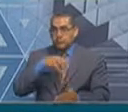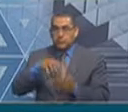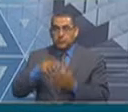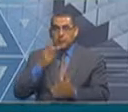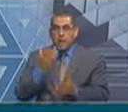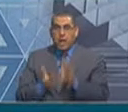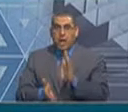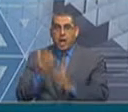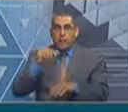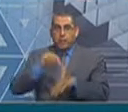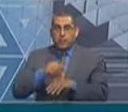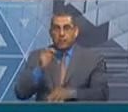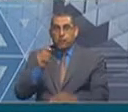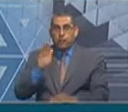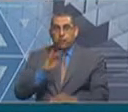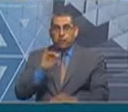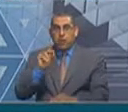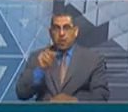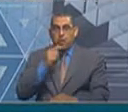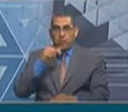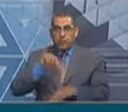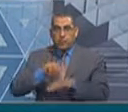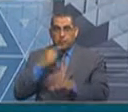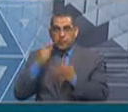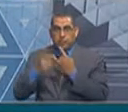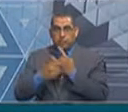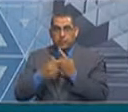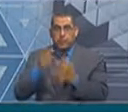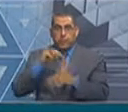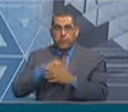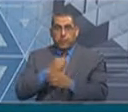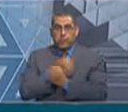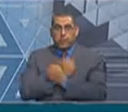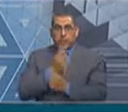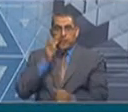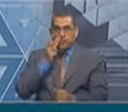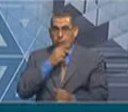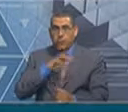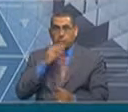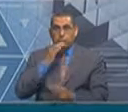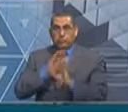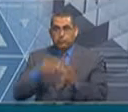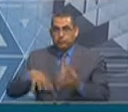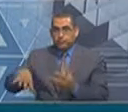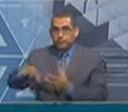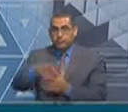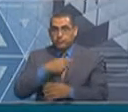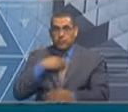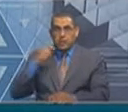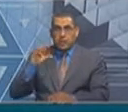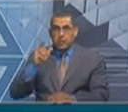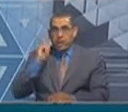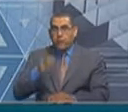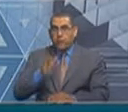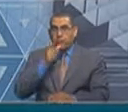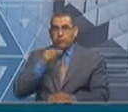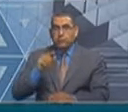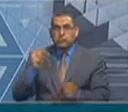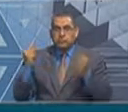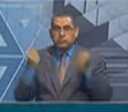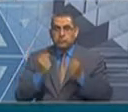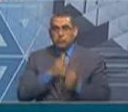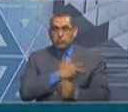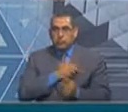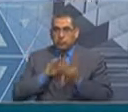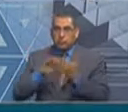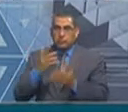خاصة بمنطقتي الفسطاط ومحيط متحف الحضارة، حيث وجه السيد الرئيس بتكثيف جهود